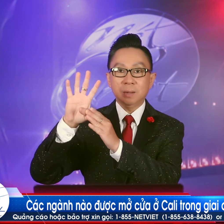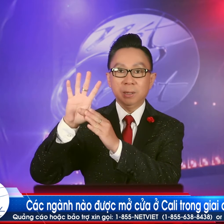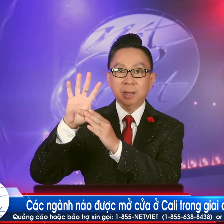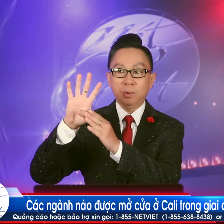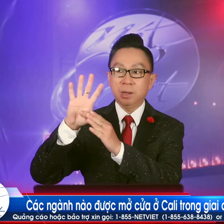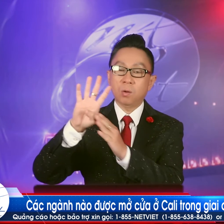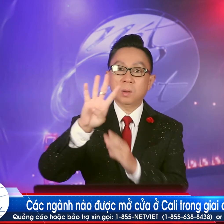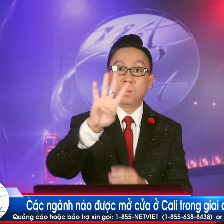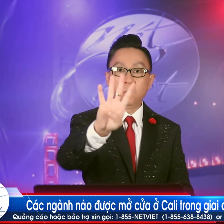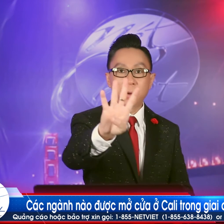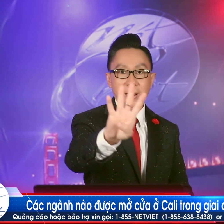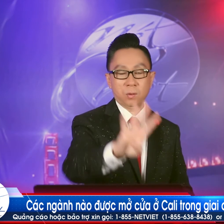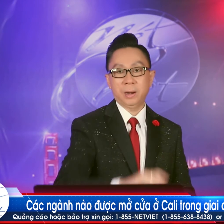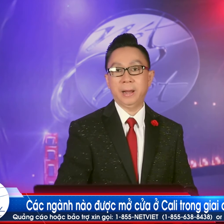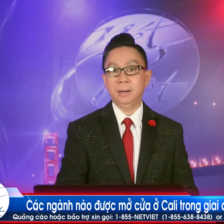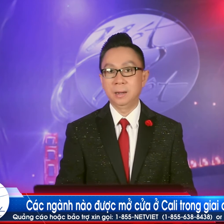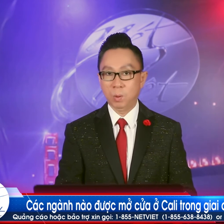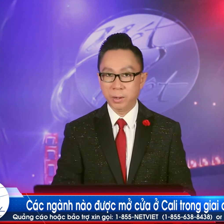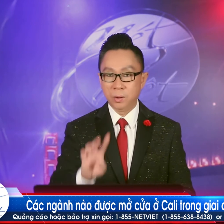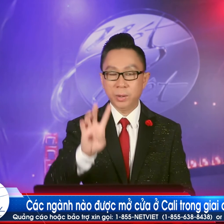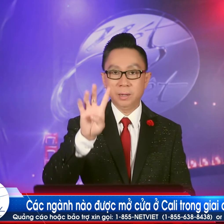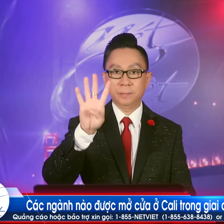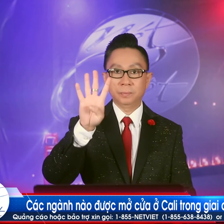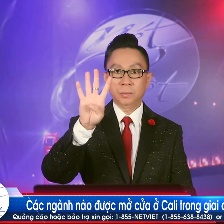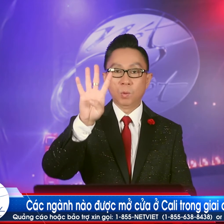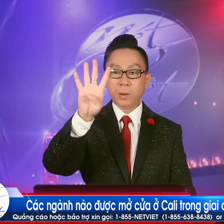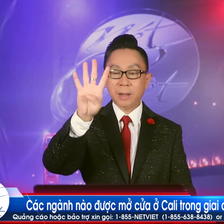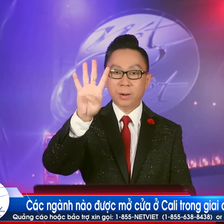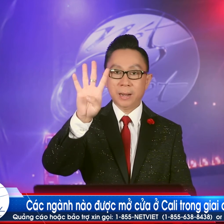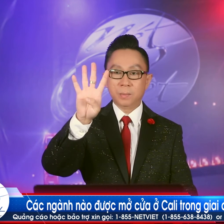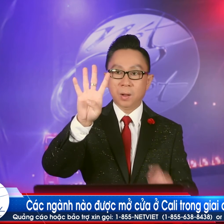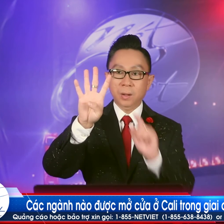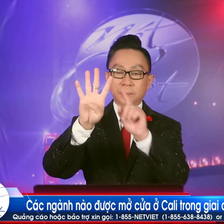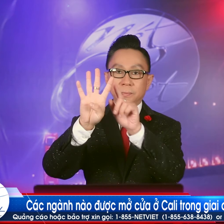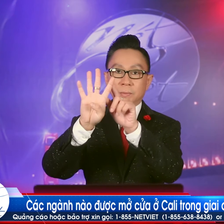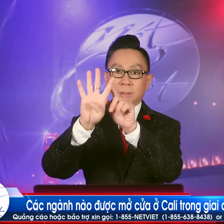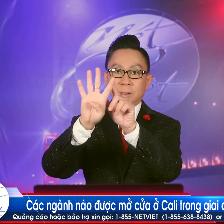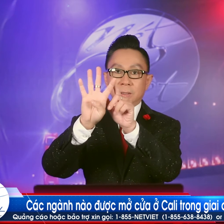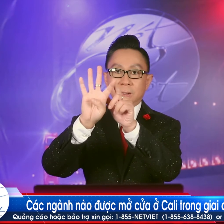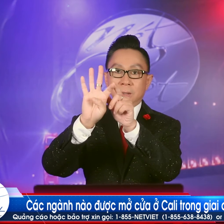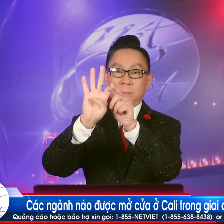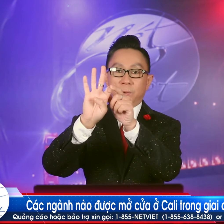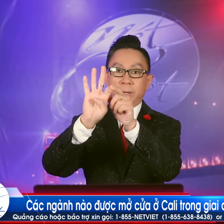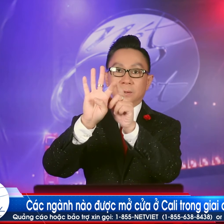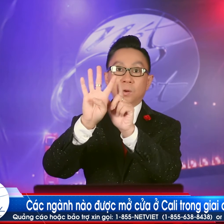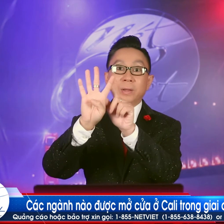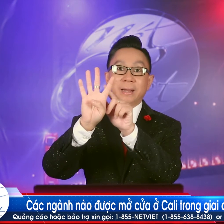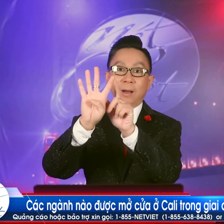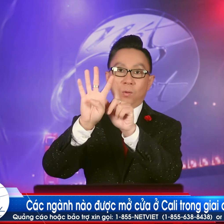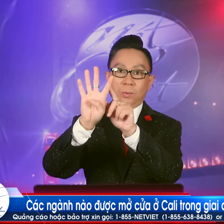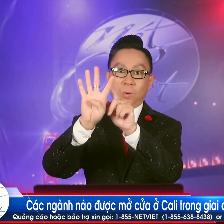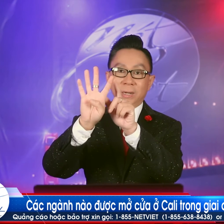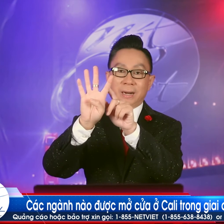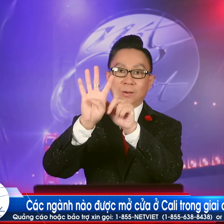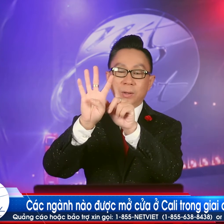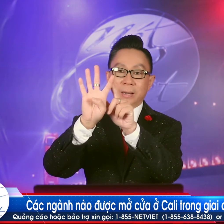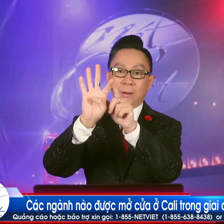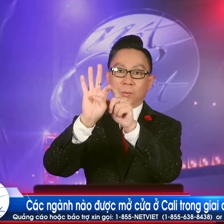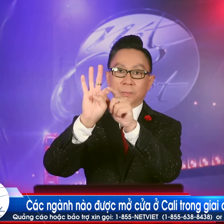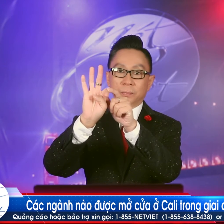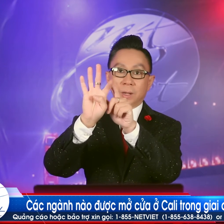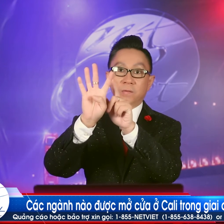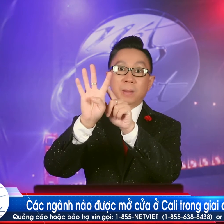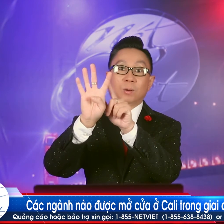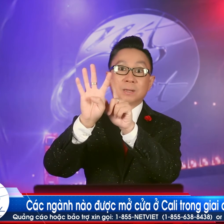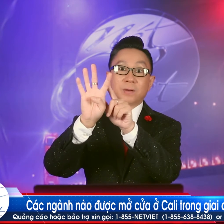ra là San Mateo rồi, chỉ còn có 4 quận hạt còn lại. Một lần nữa quý vị, 4 quận hạt còn lại gồm có Marin, khu nhà giàu, khu Mỹ Trắng, khu nhà